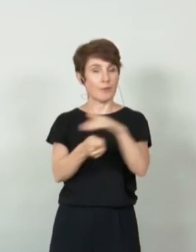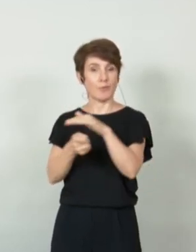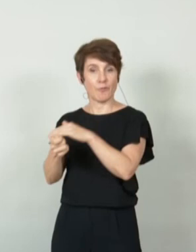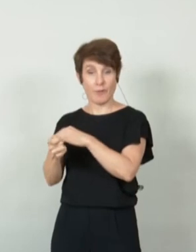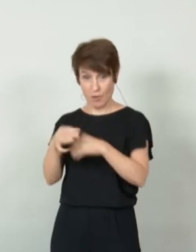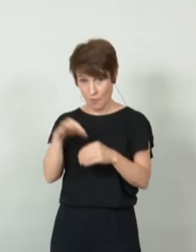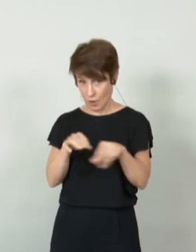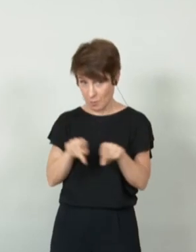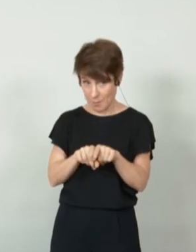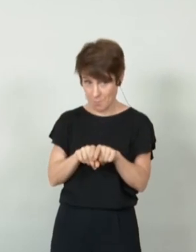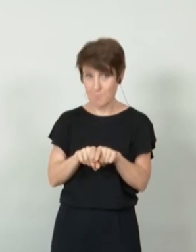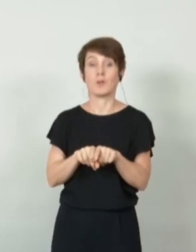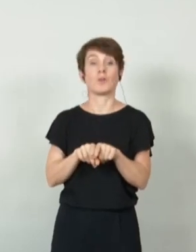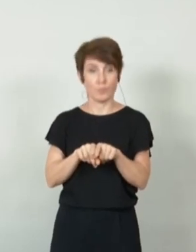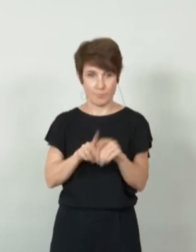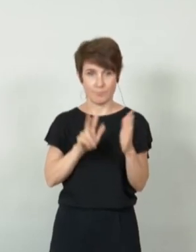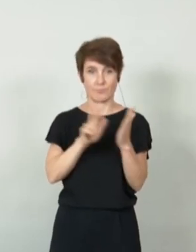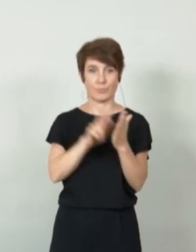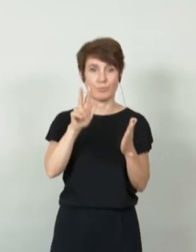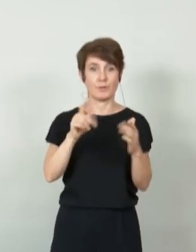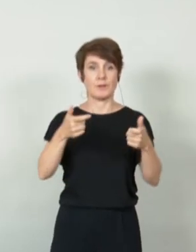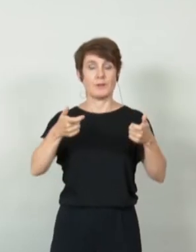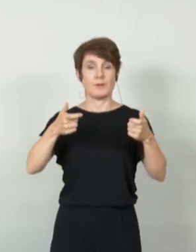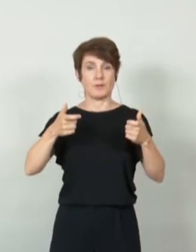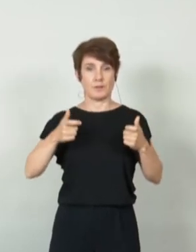même vote délibération adoptée